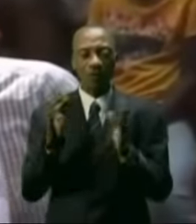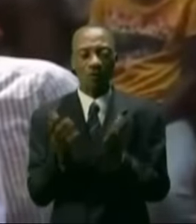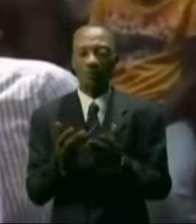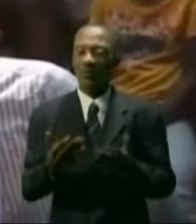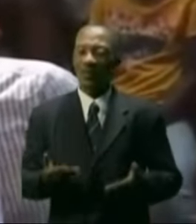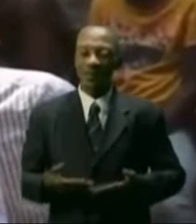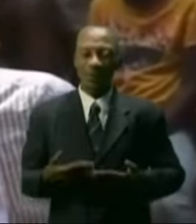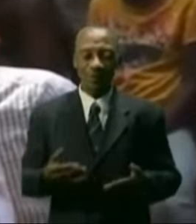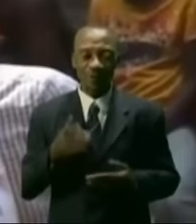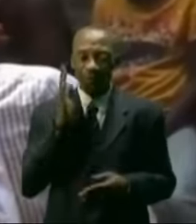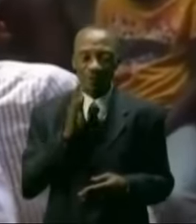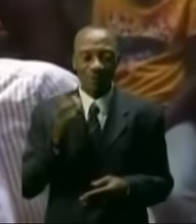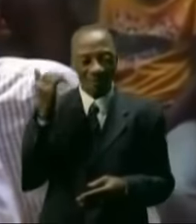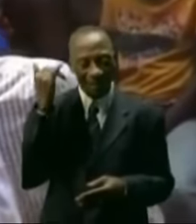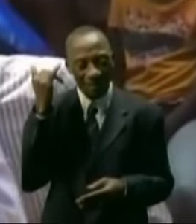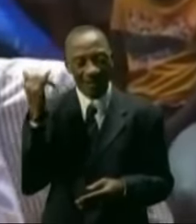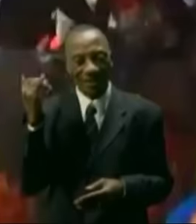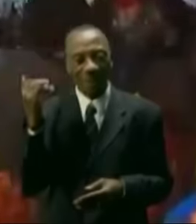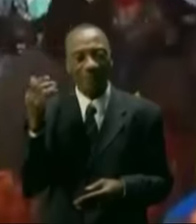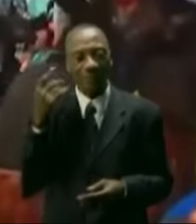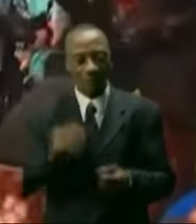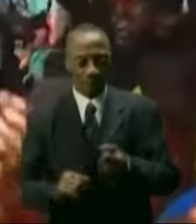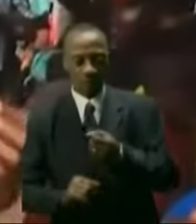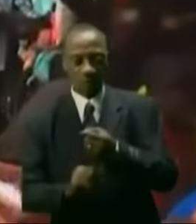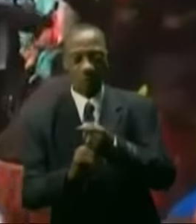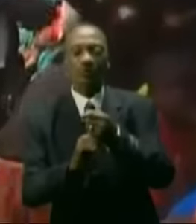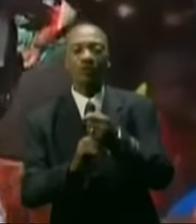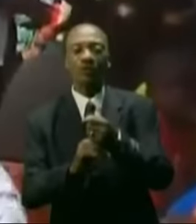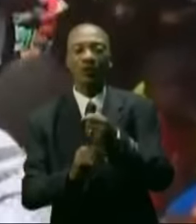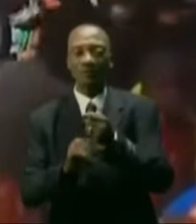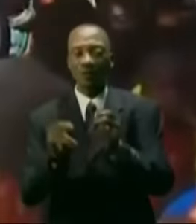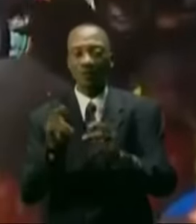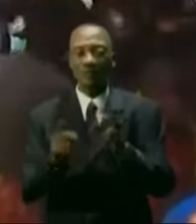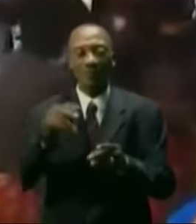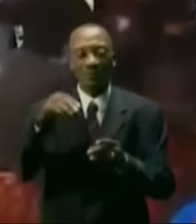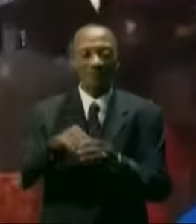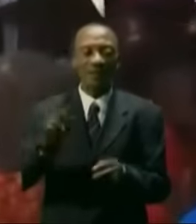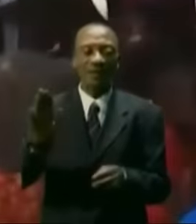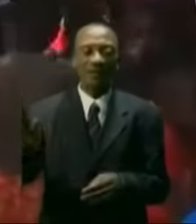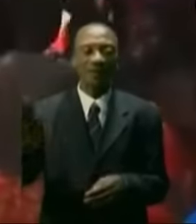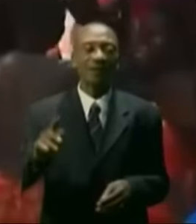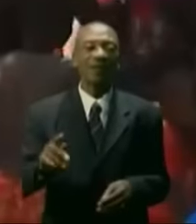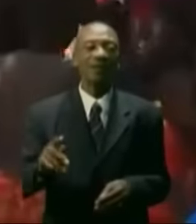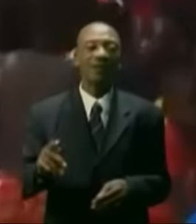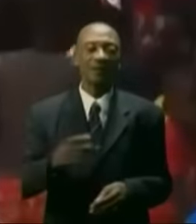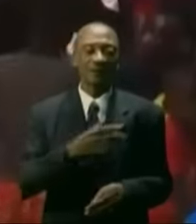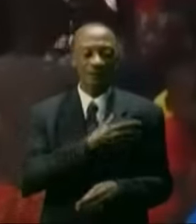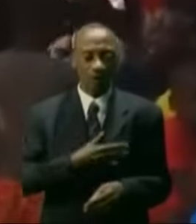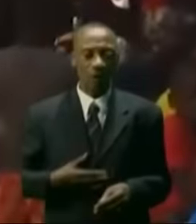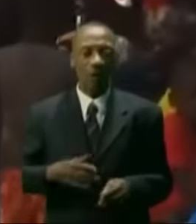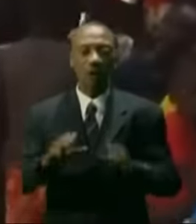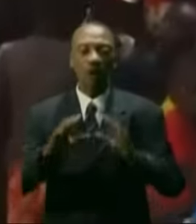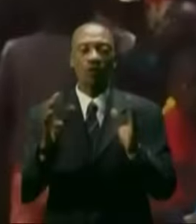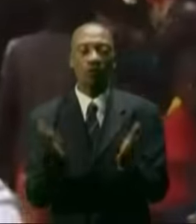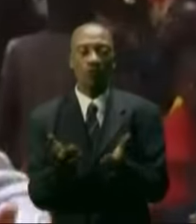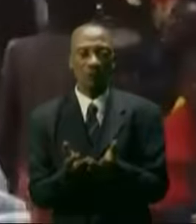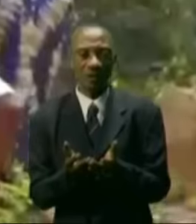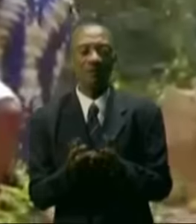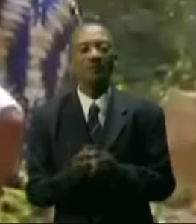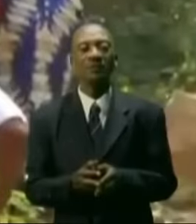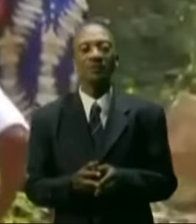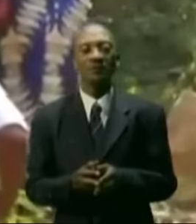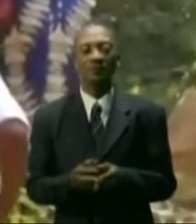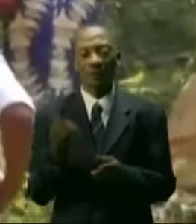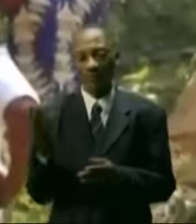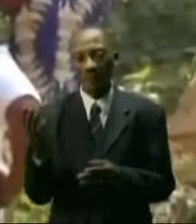vient soulager la population de cette partie de sa juridiction, demande à cette dernière de bien prendre soin de cet ouvrage